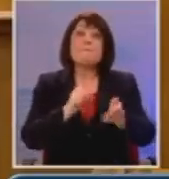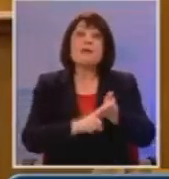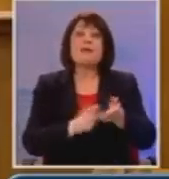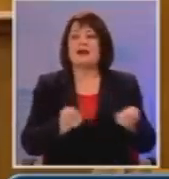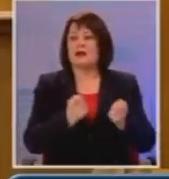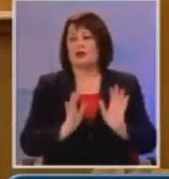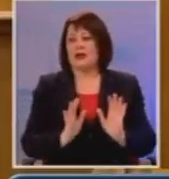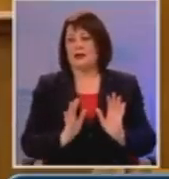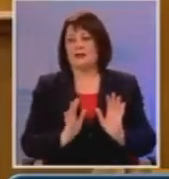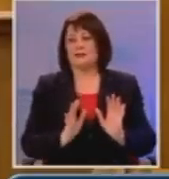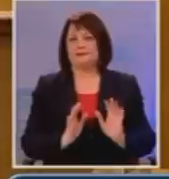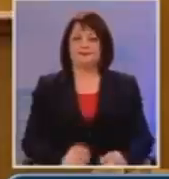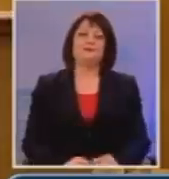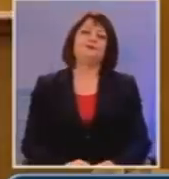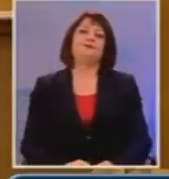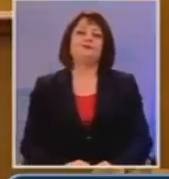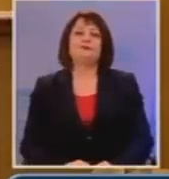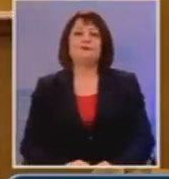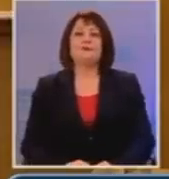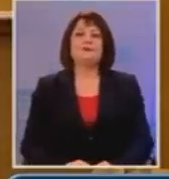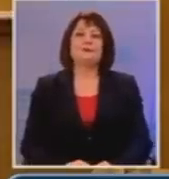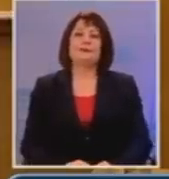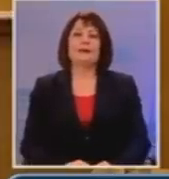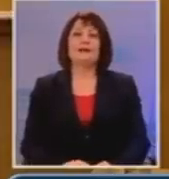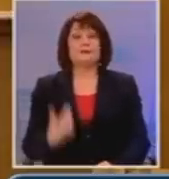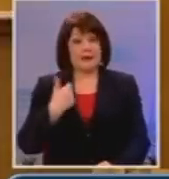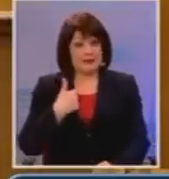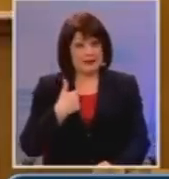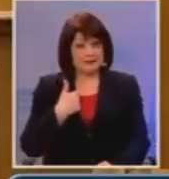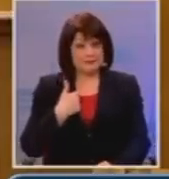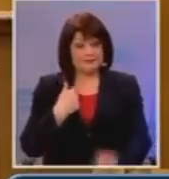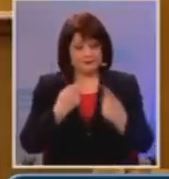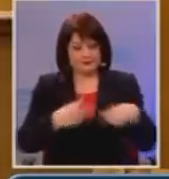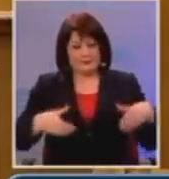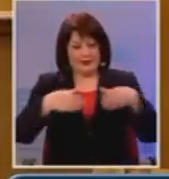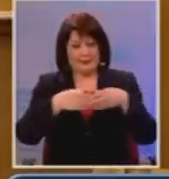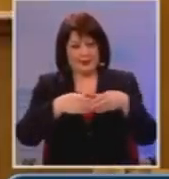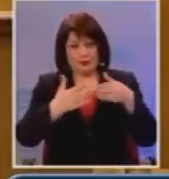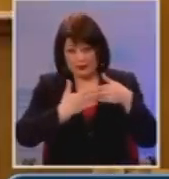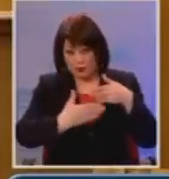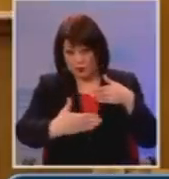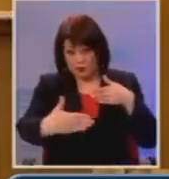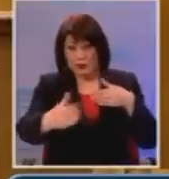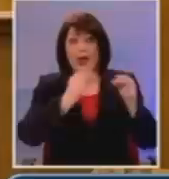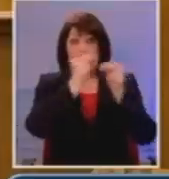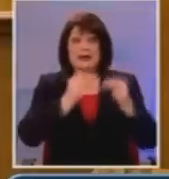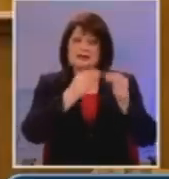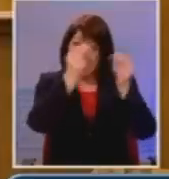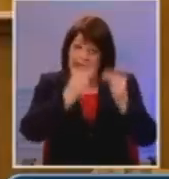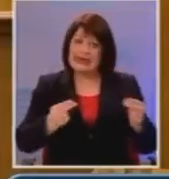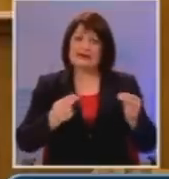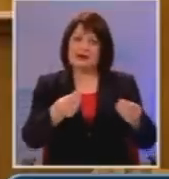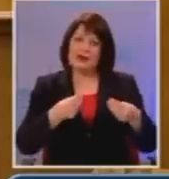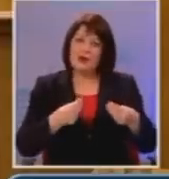αποδώσουν. Και στα πλαίσια της θητείας της να φέρουν ουσιαστικό αποτέλεσμα, να φέρουν λύση,